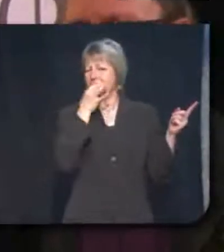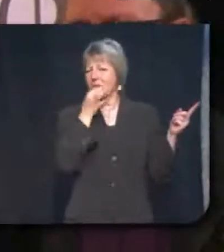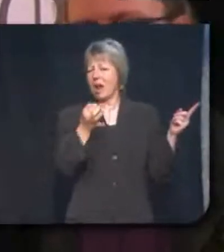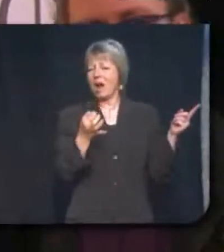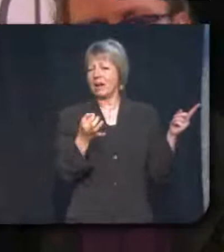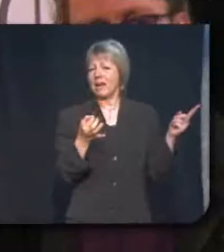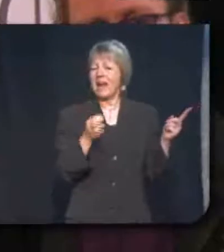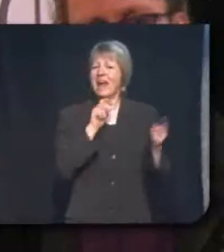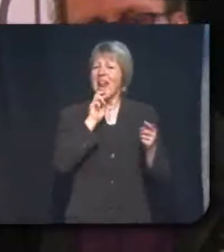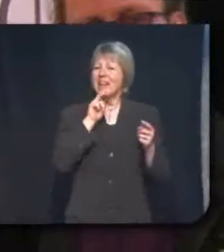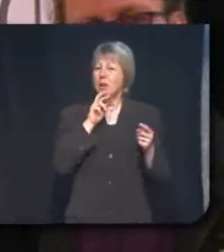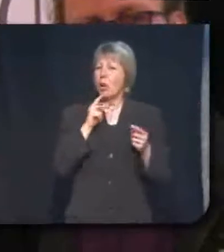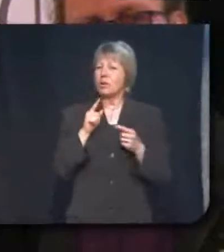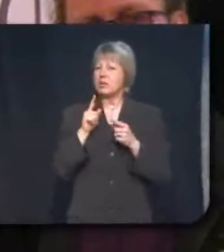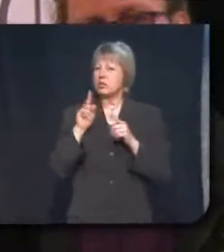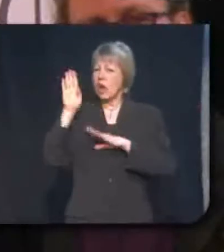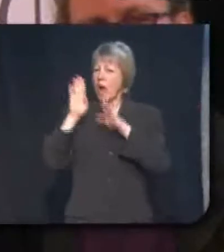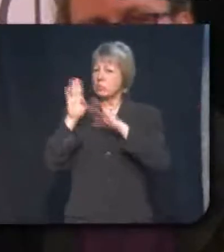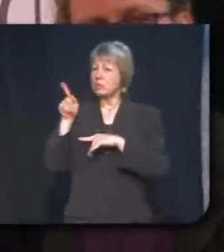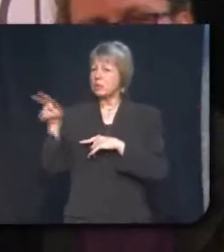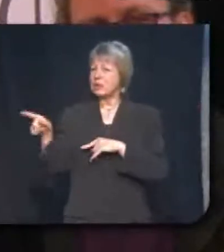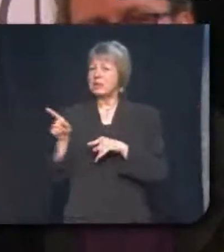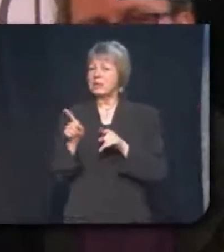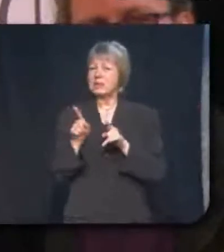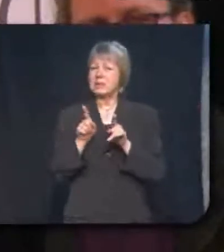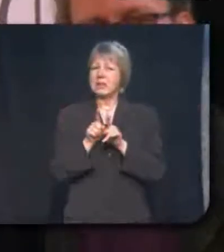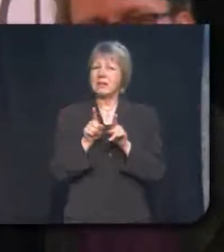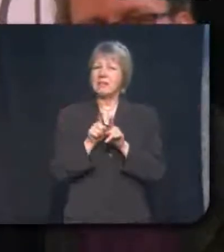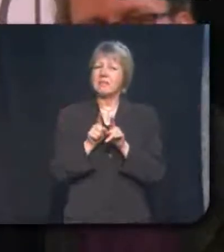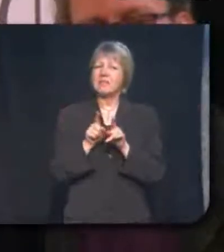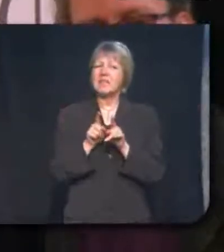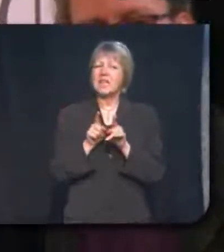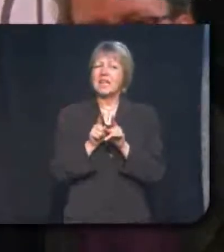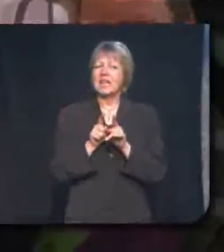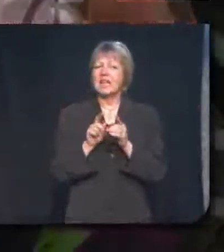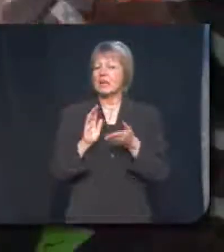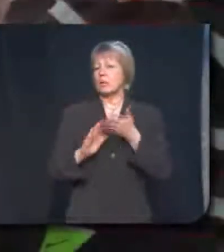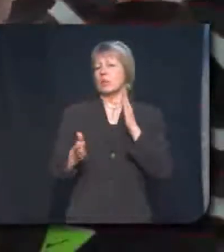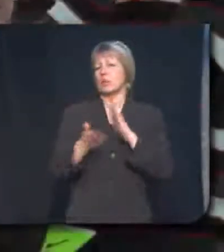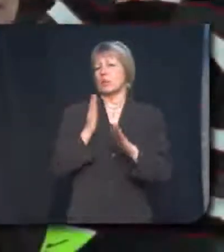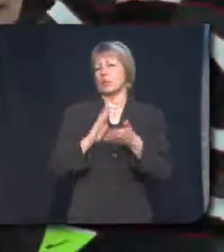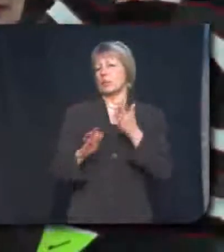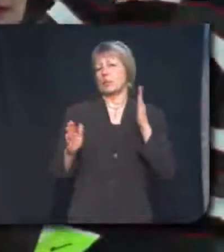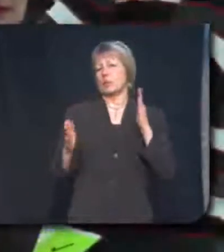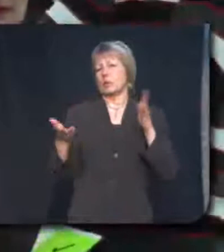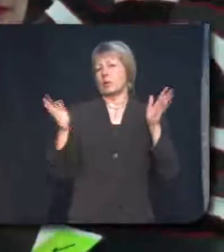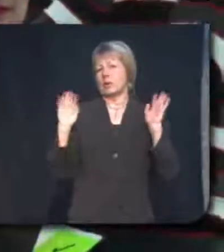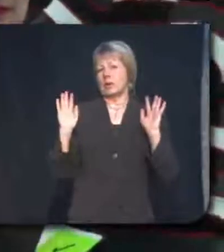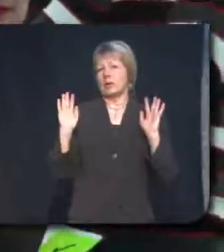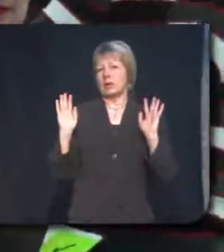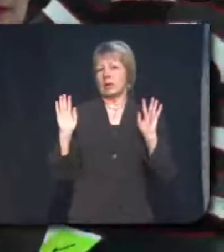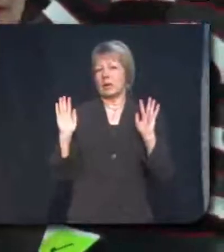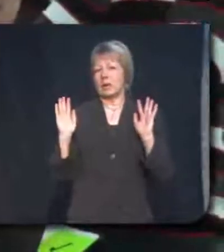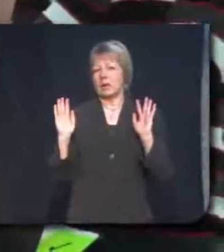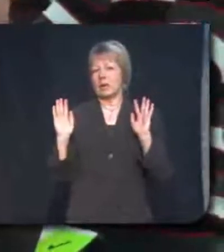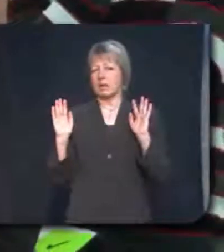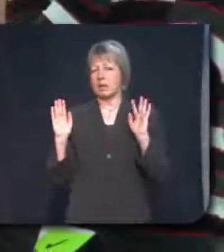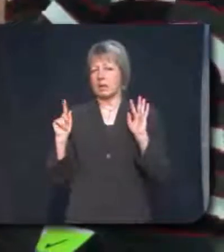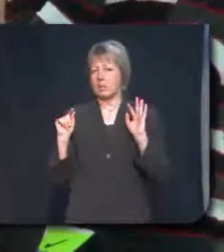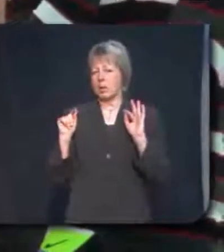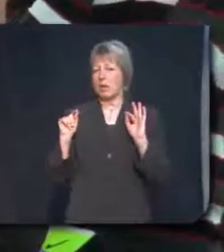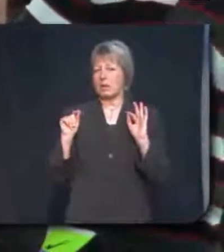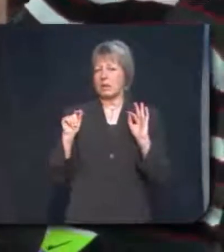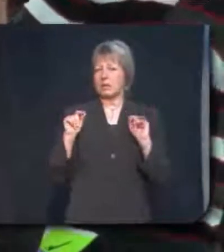elektronischen Abstimmung um eine Pseudonyme Abstimmung handelt und das ganze damit unter die Wahl computerproblematik